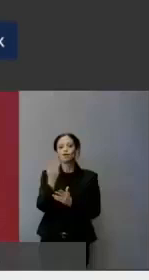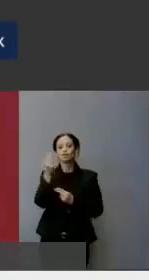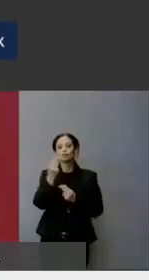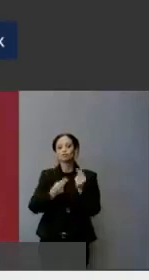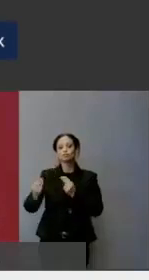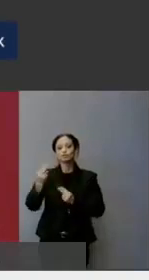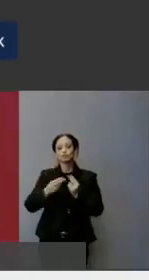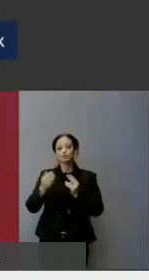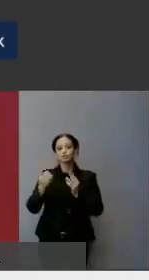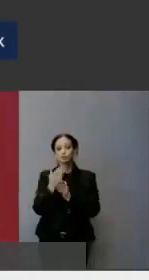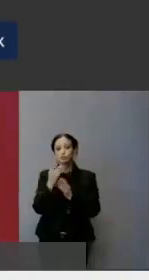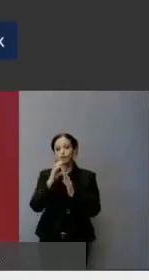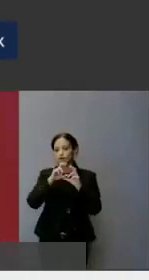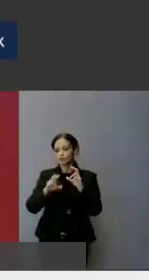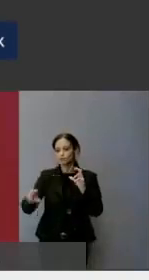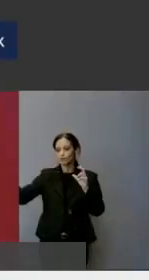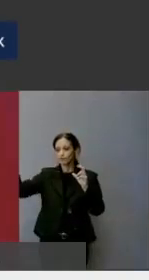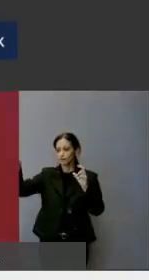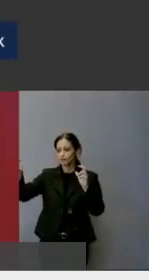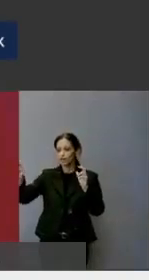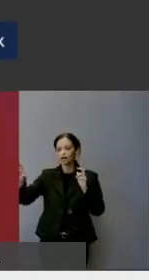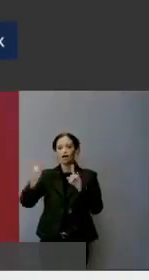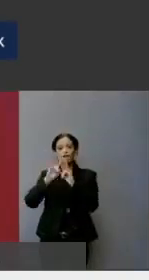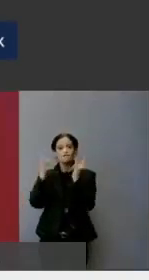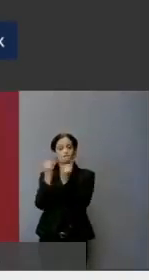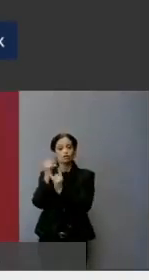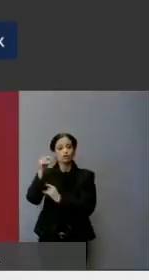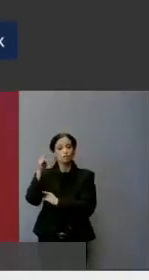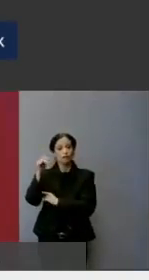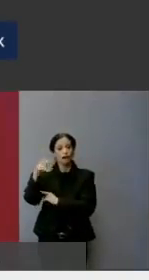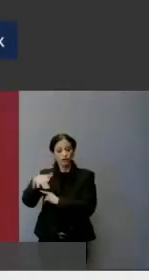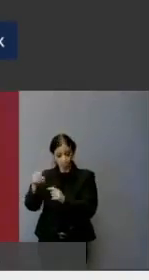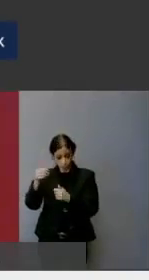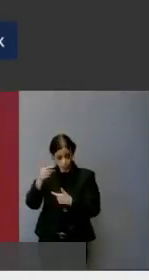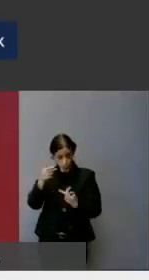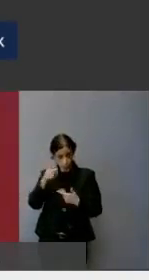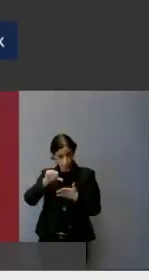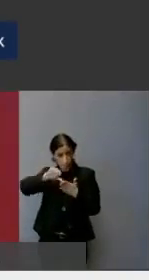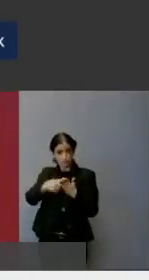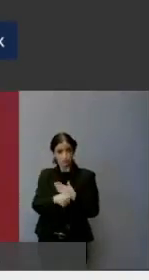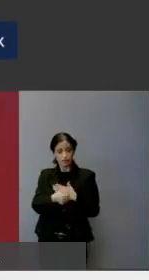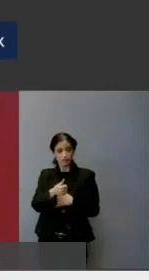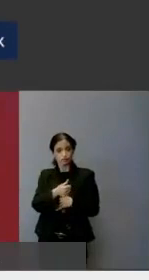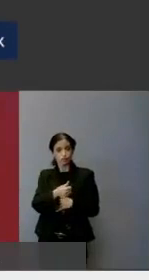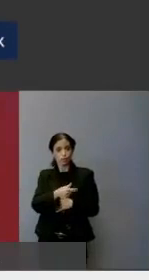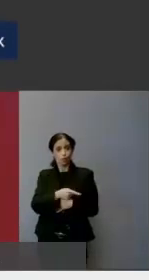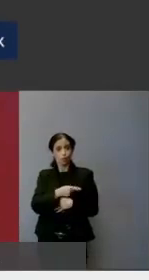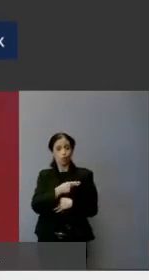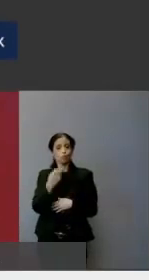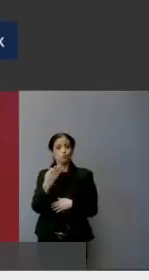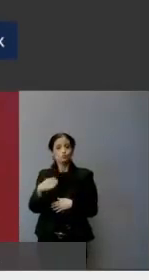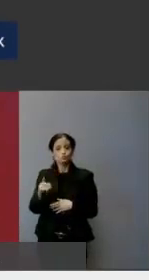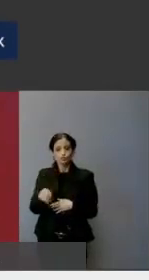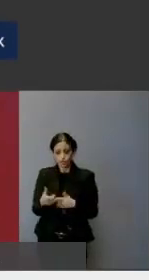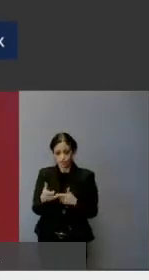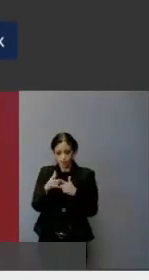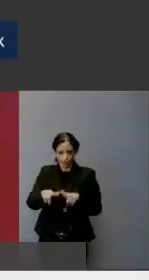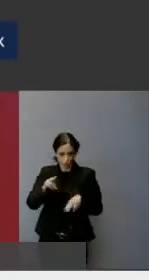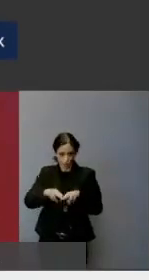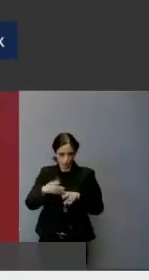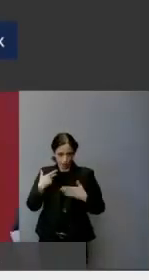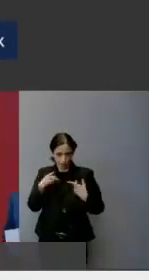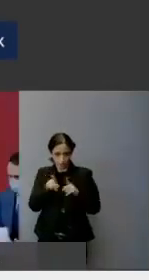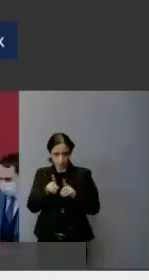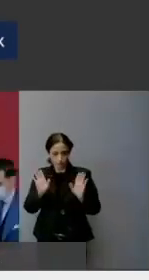forte begato questo c'è scritto sul comune di genova quindi non è che sto parlando una lingua diversa poi ne do in